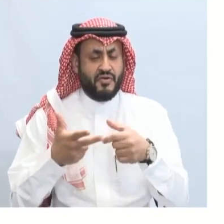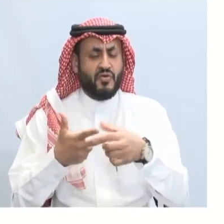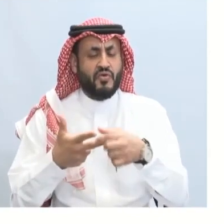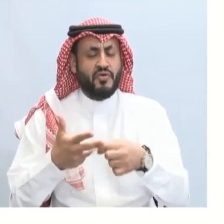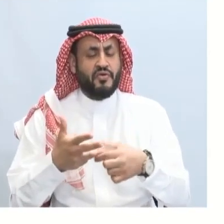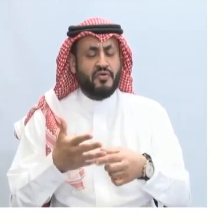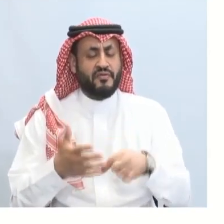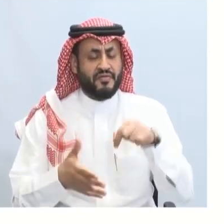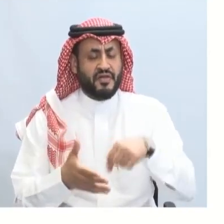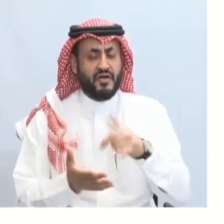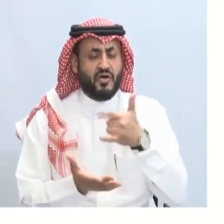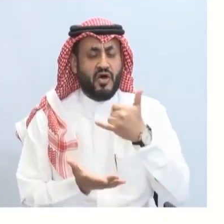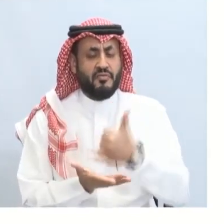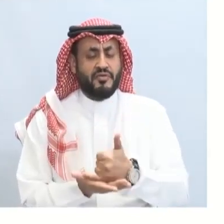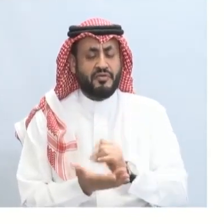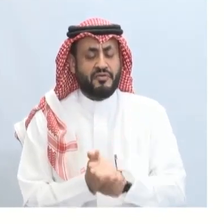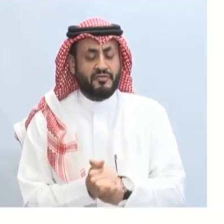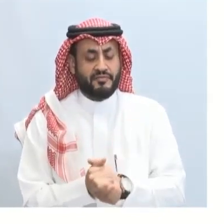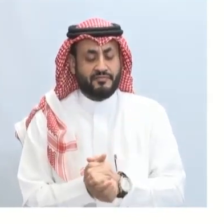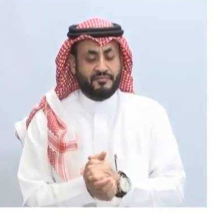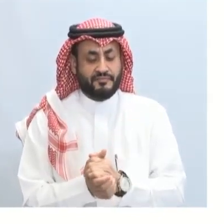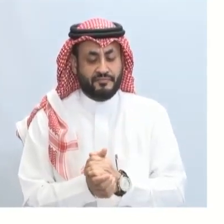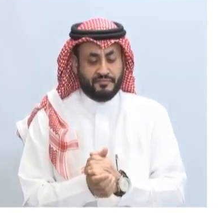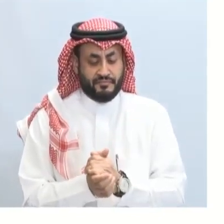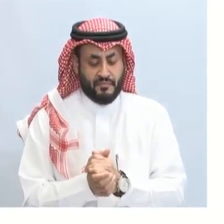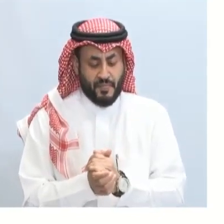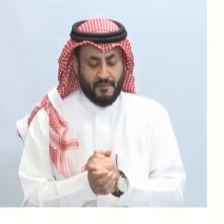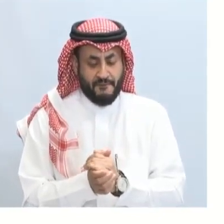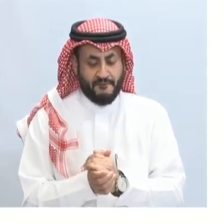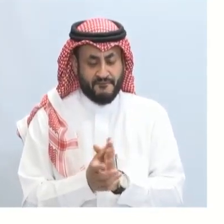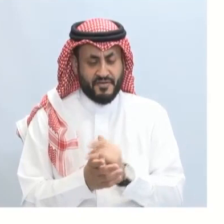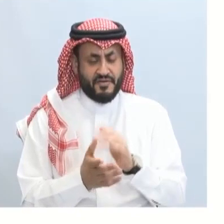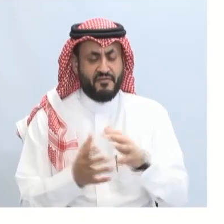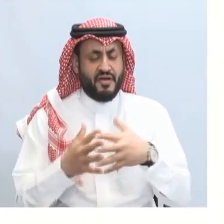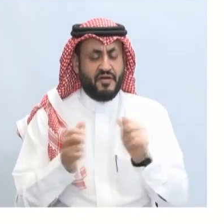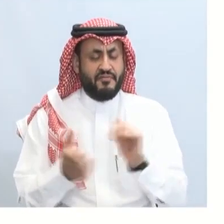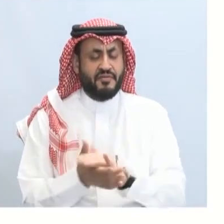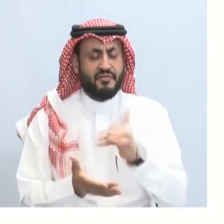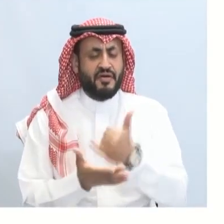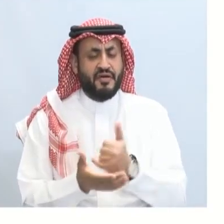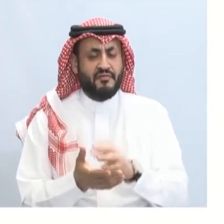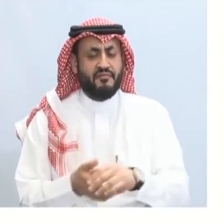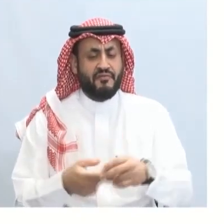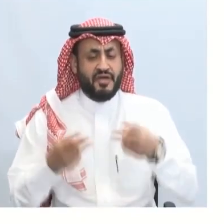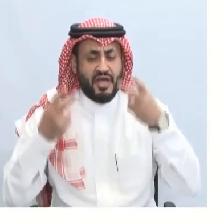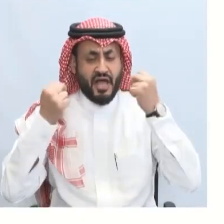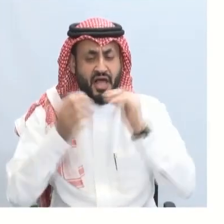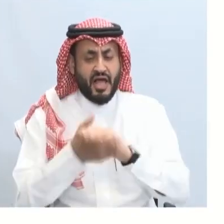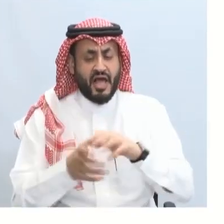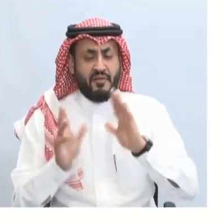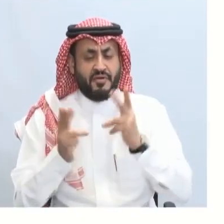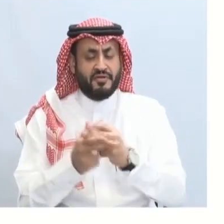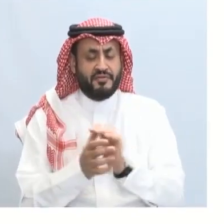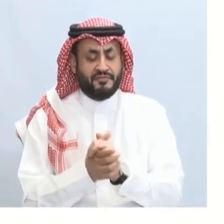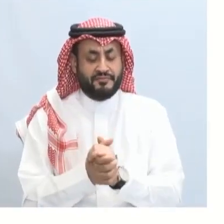المسؤوليه والمواظبه على العمل ايضا ان اوضح معنى المسؤوليه في علم الاجتماع ايضا حققنا